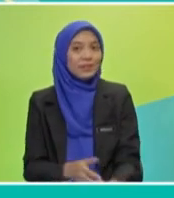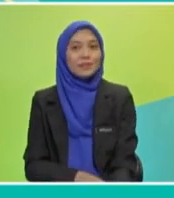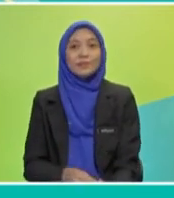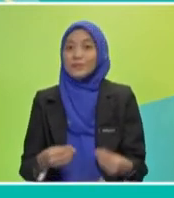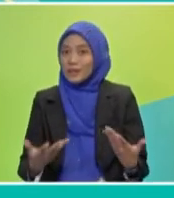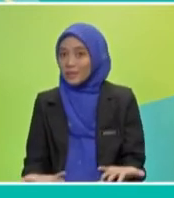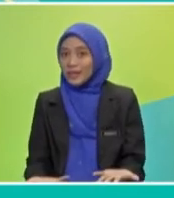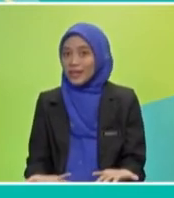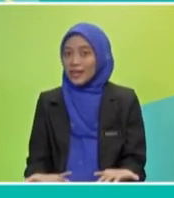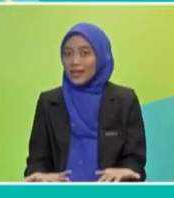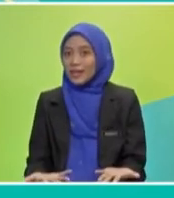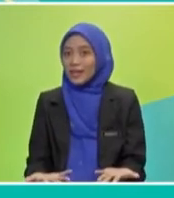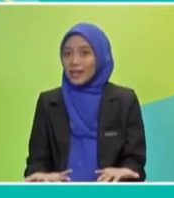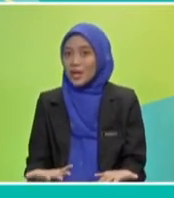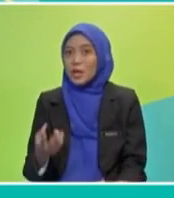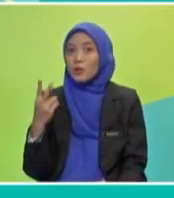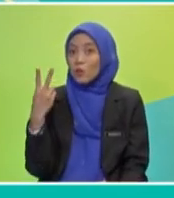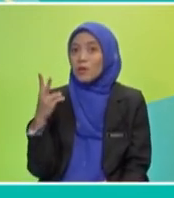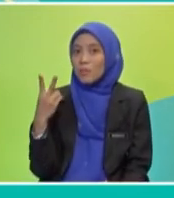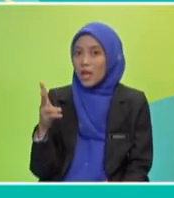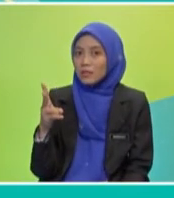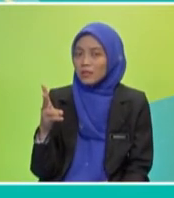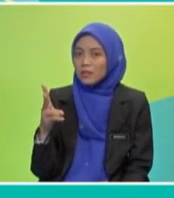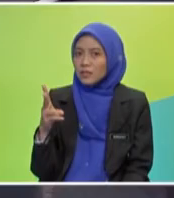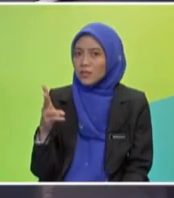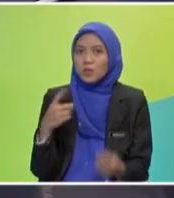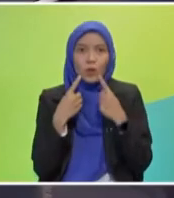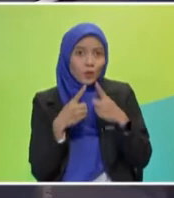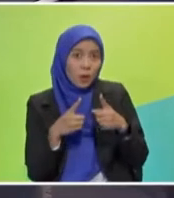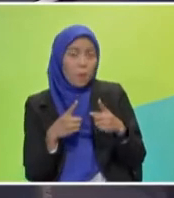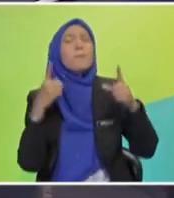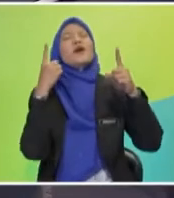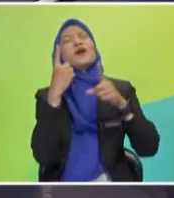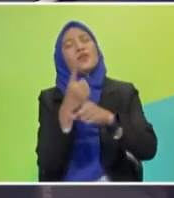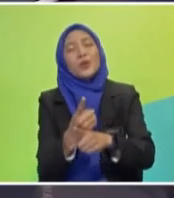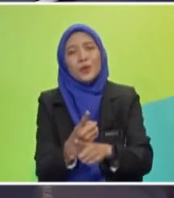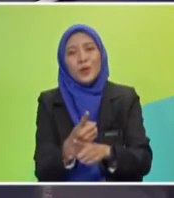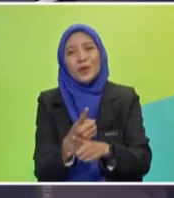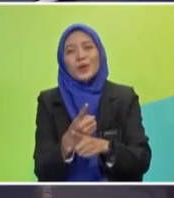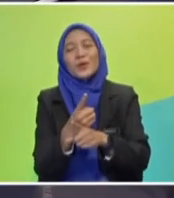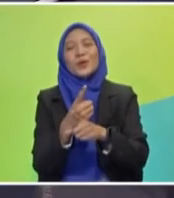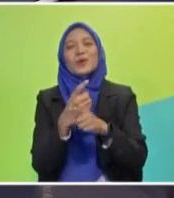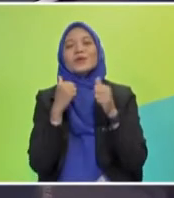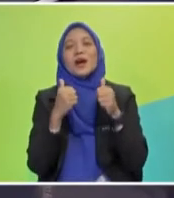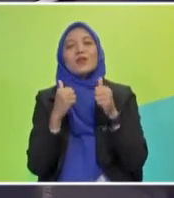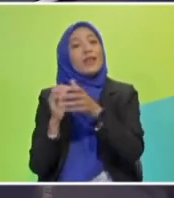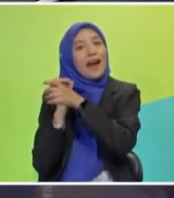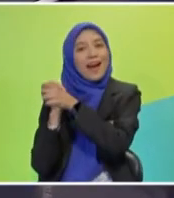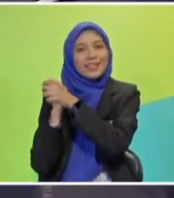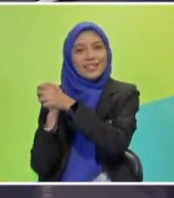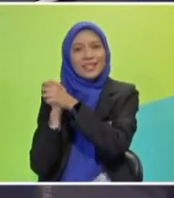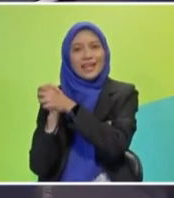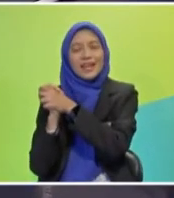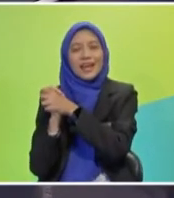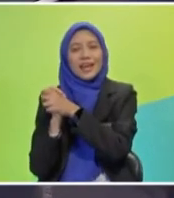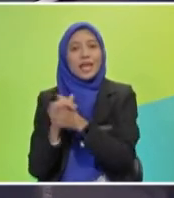Berapa ini? 12, cikgu. Jawapannya betul. Betul. Tahniah. Kita